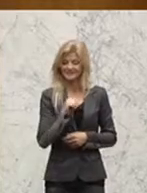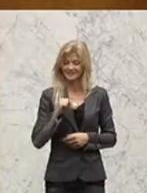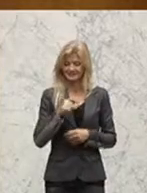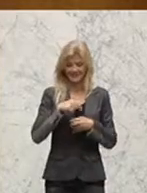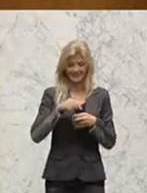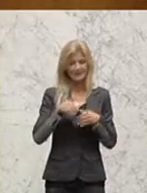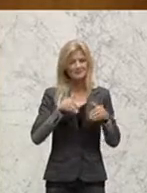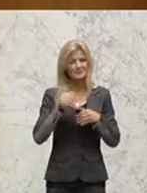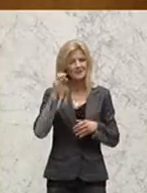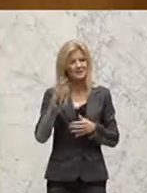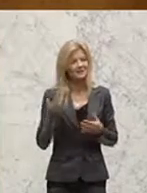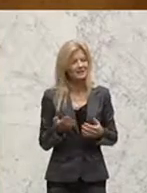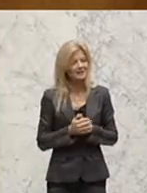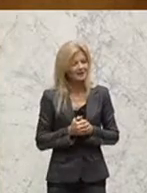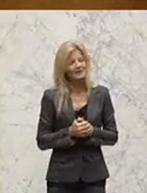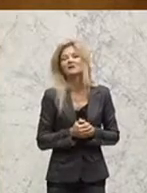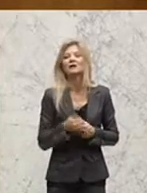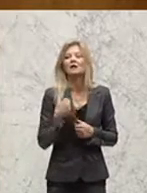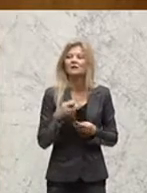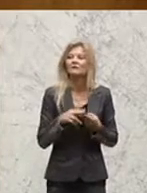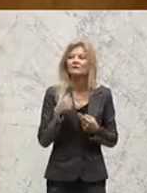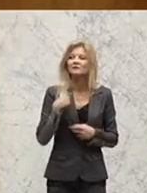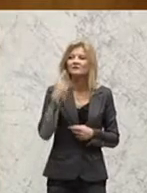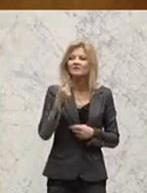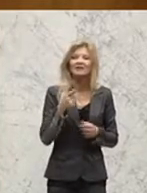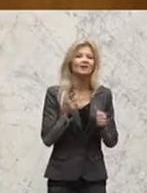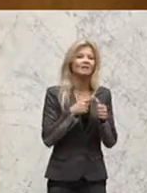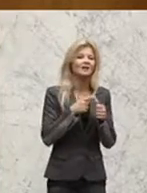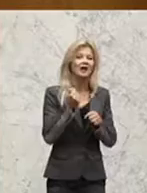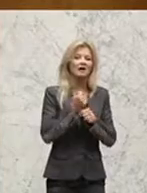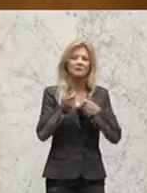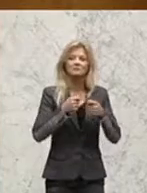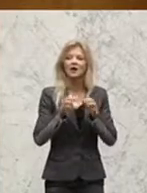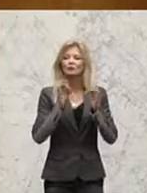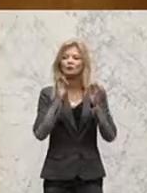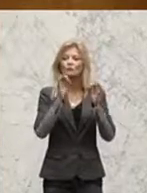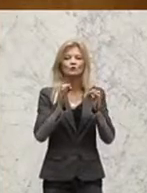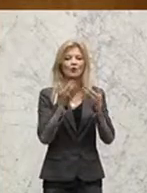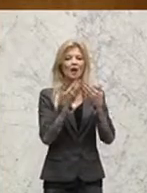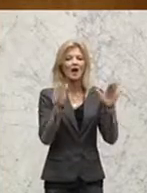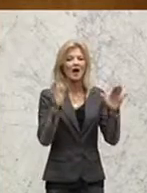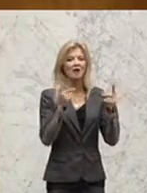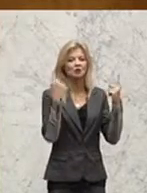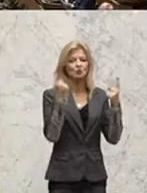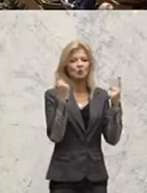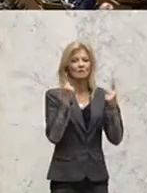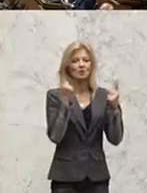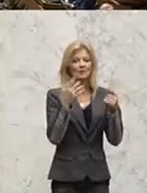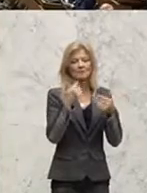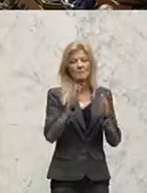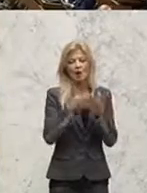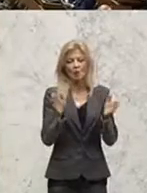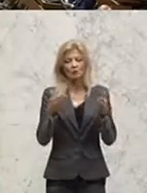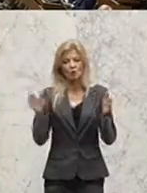Arbeitsmarktes für Asylwerber aber auf jeden Fall für kritisch und diskutiere das auch